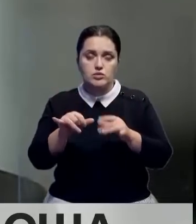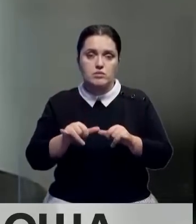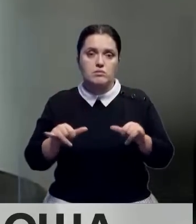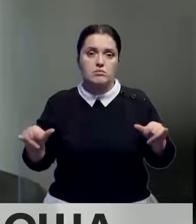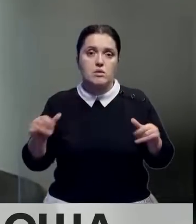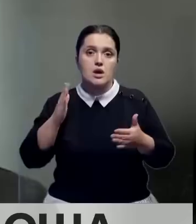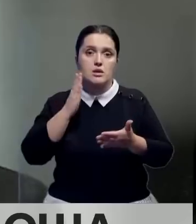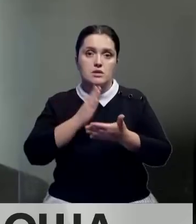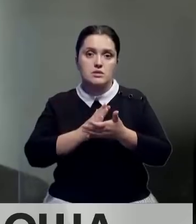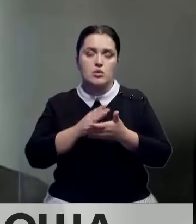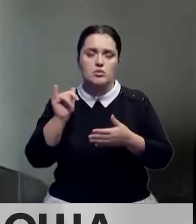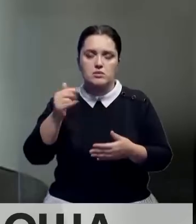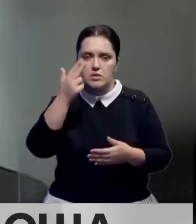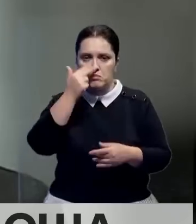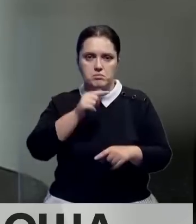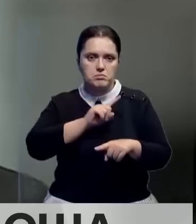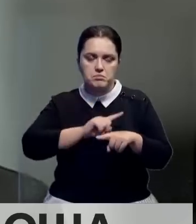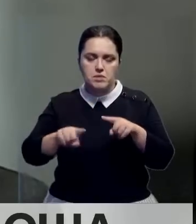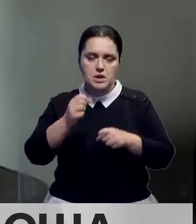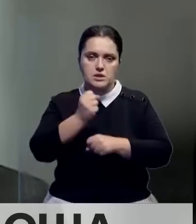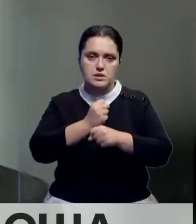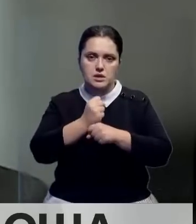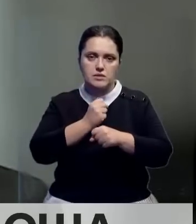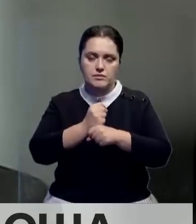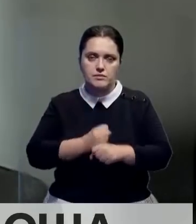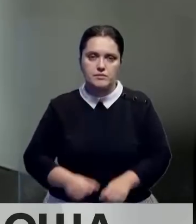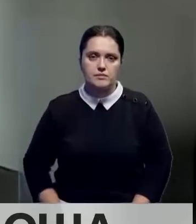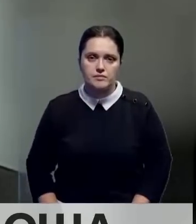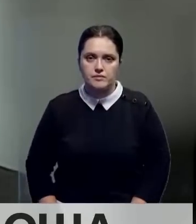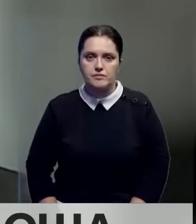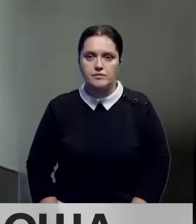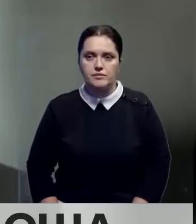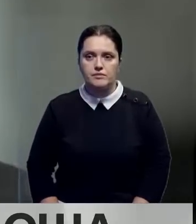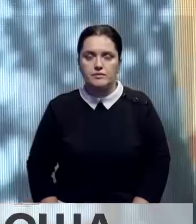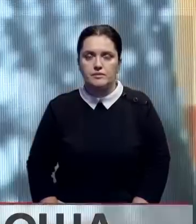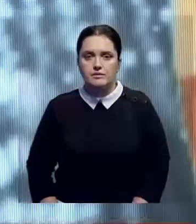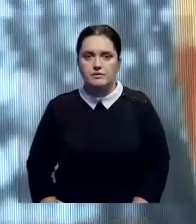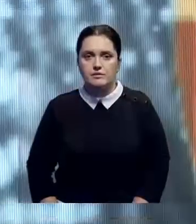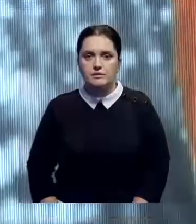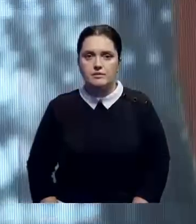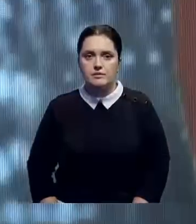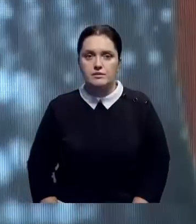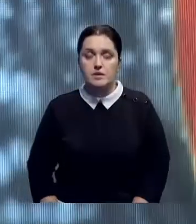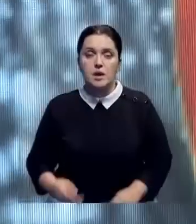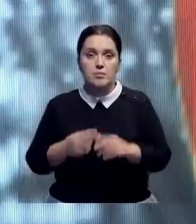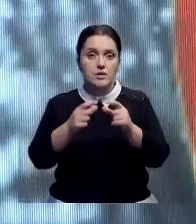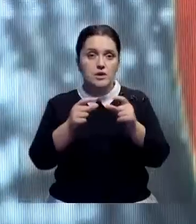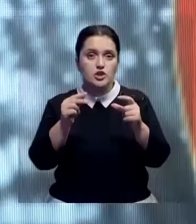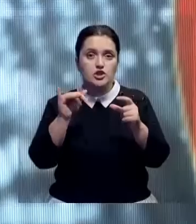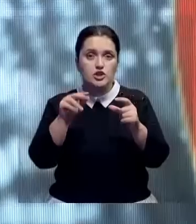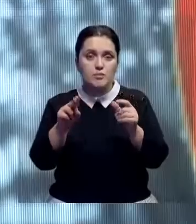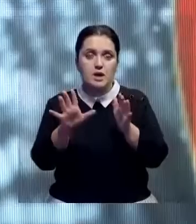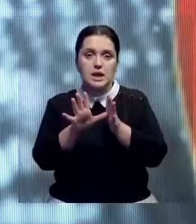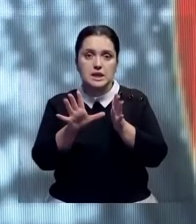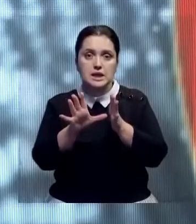новым вызовам у них адаптируются гораздо быстрее, чем все ожидали. Полупроводники – главная